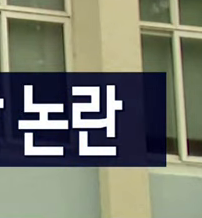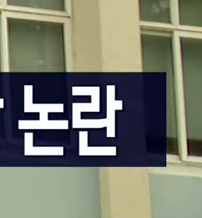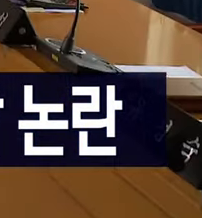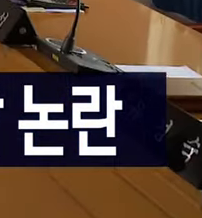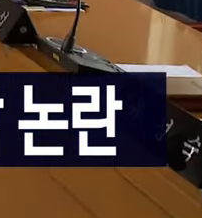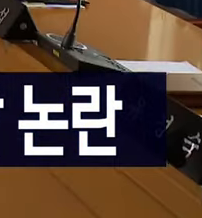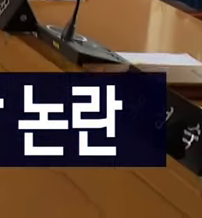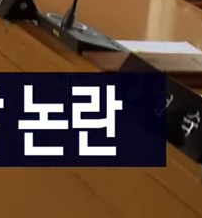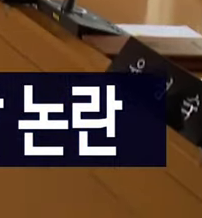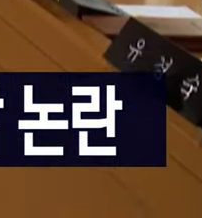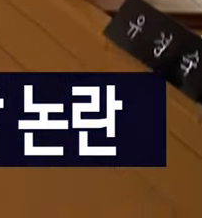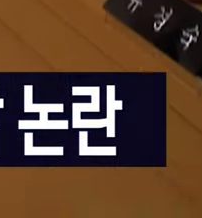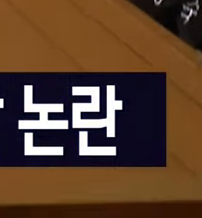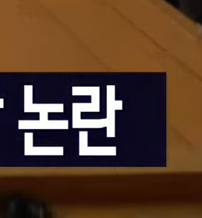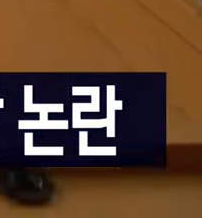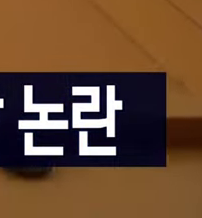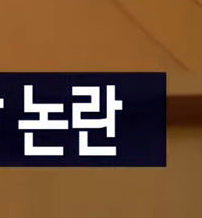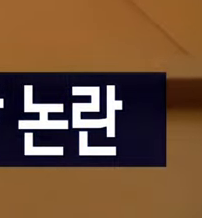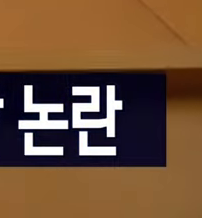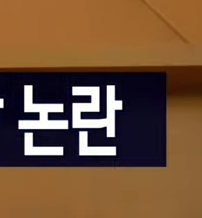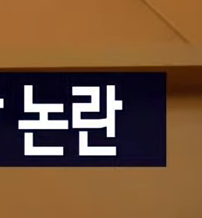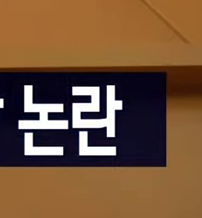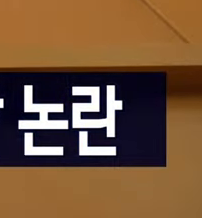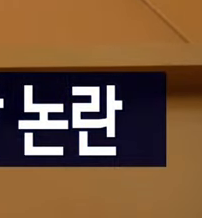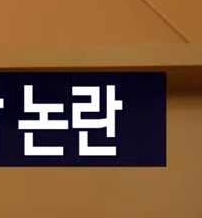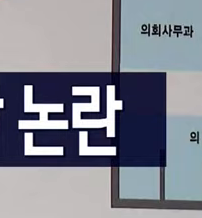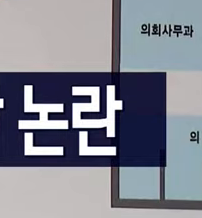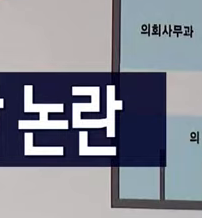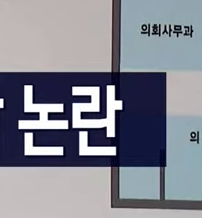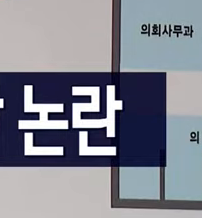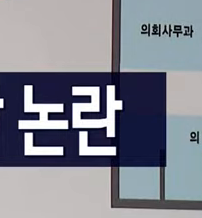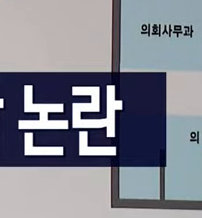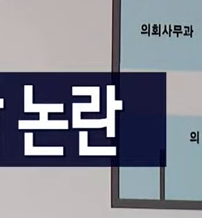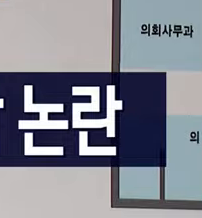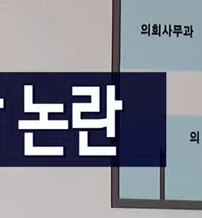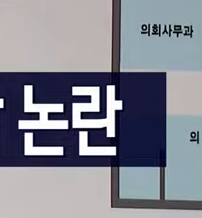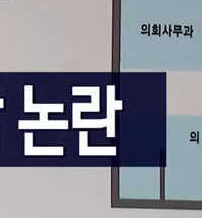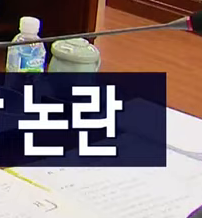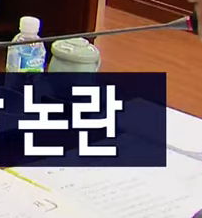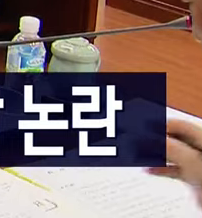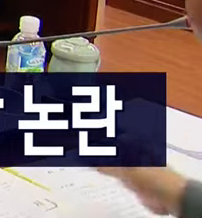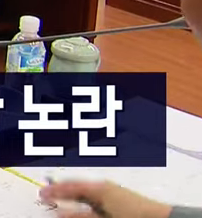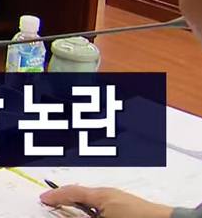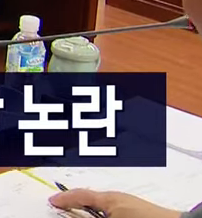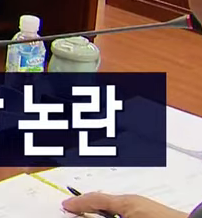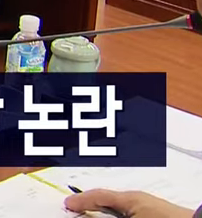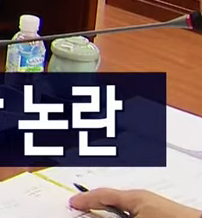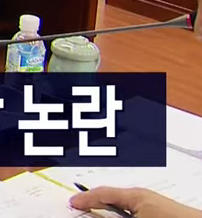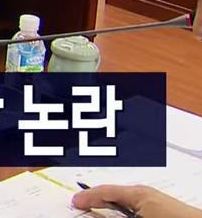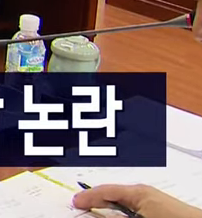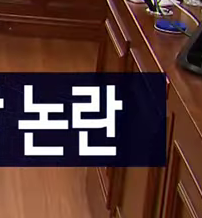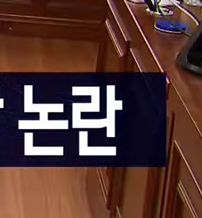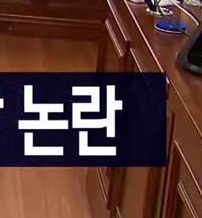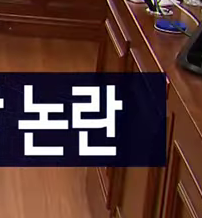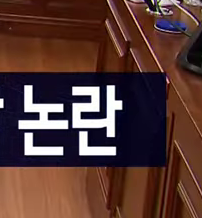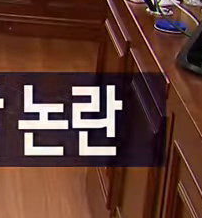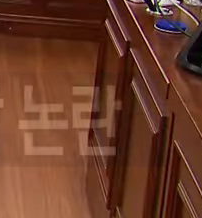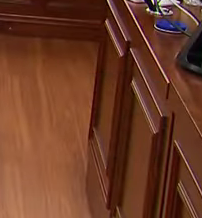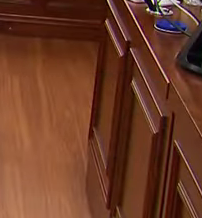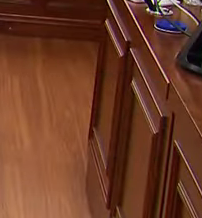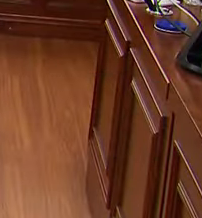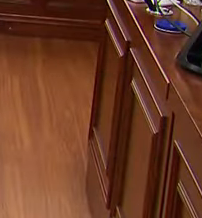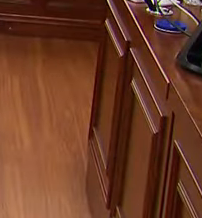강진구 의회가 또다시 의회 사무과 예산을 대폭 삭감했습니다. 의장 저격 삭감이라는 비난이 있는 가운데 일부 의원들의 갑질